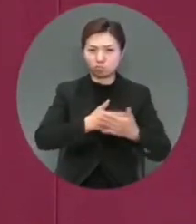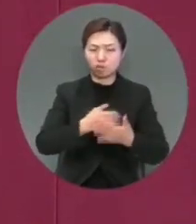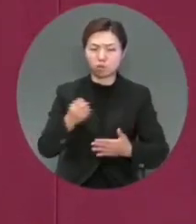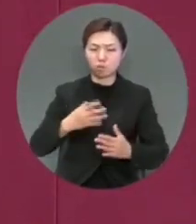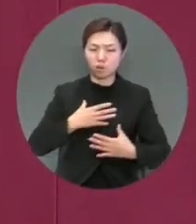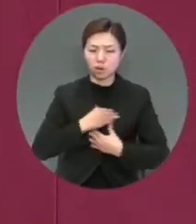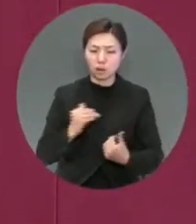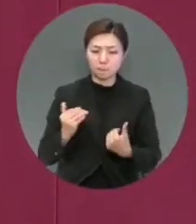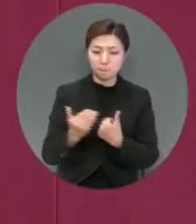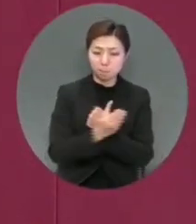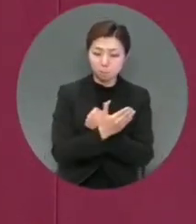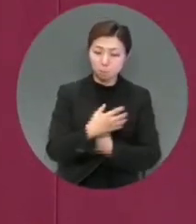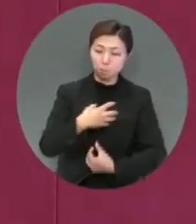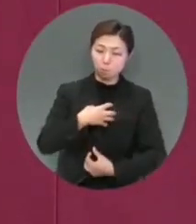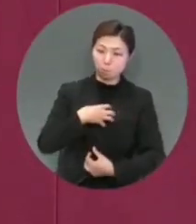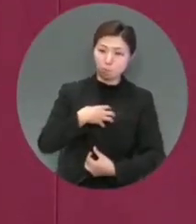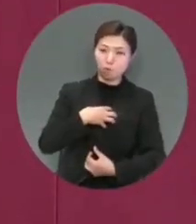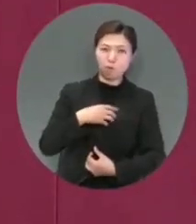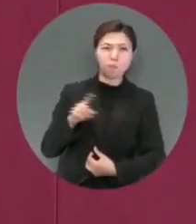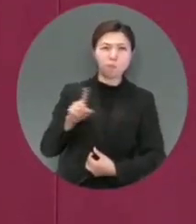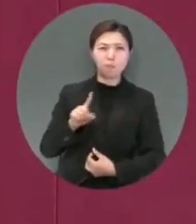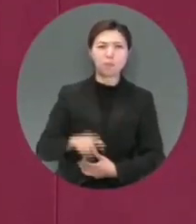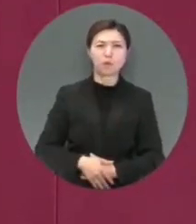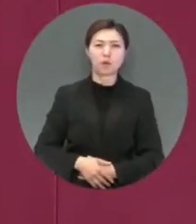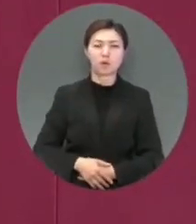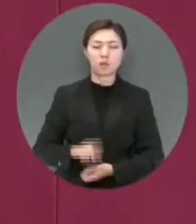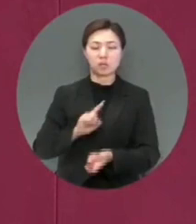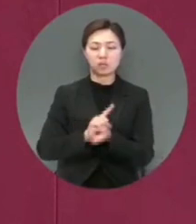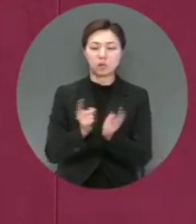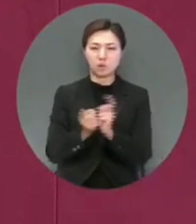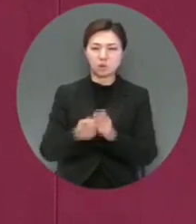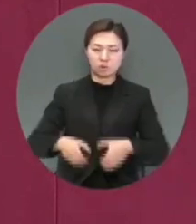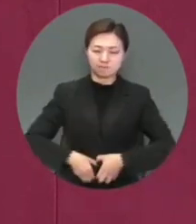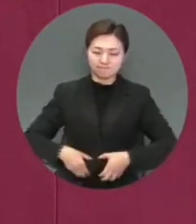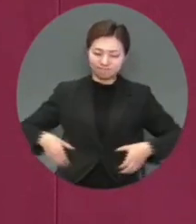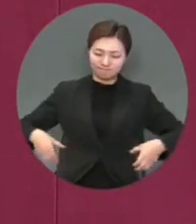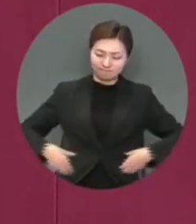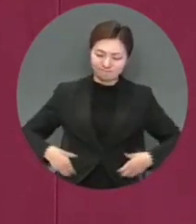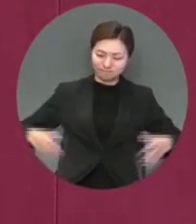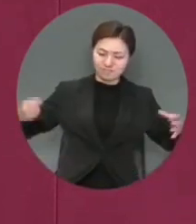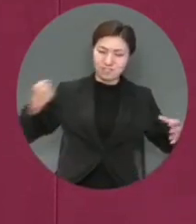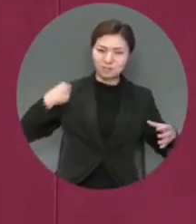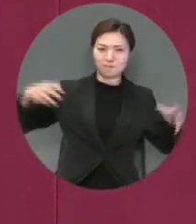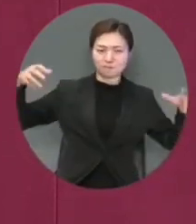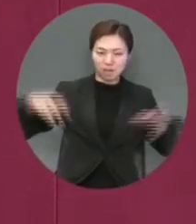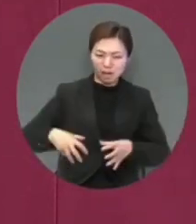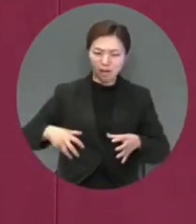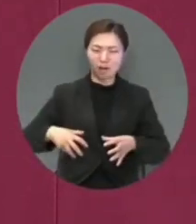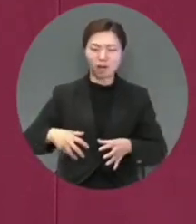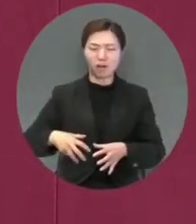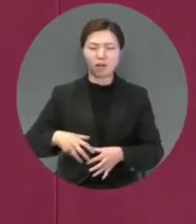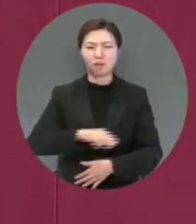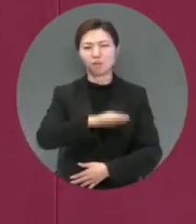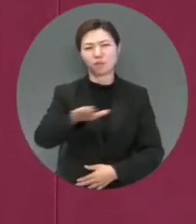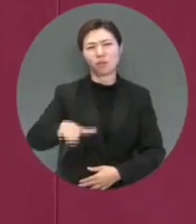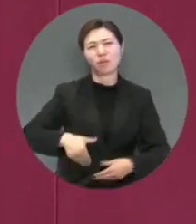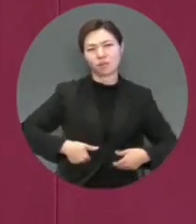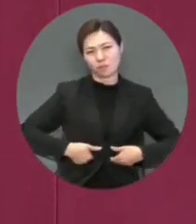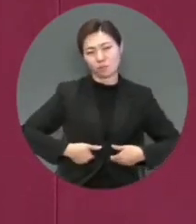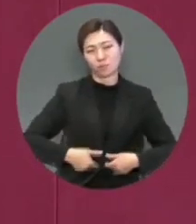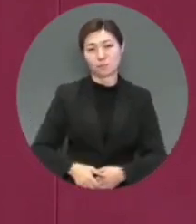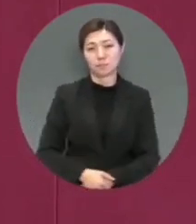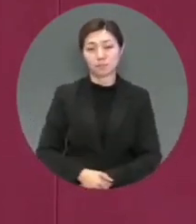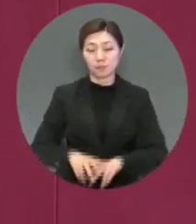우리에게 거국적 초당적 협력을 요구하고 있습니다. 당면한 복합